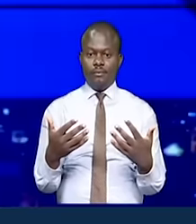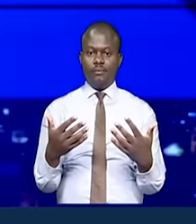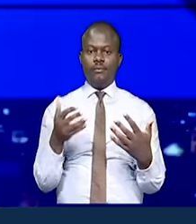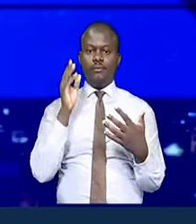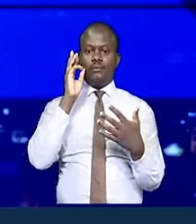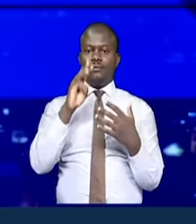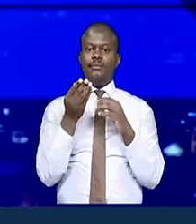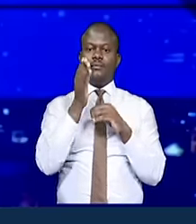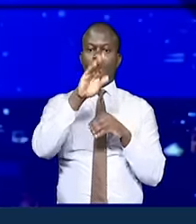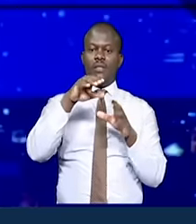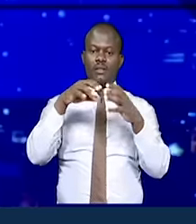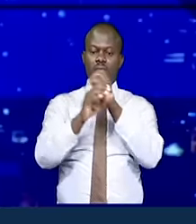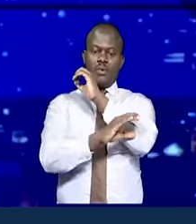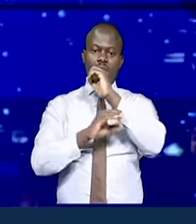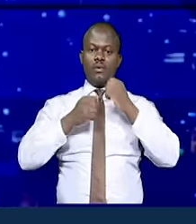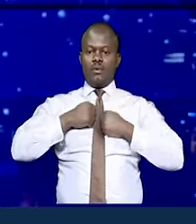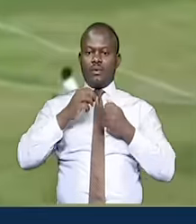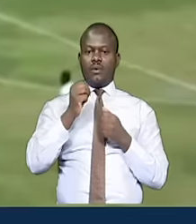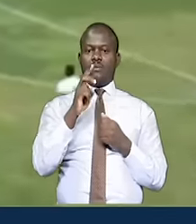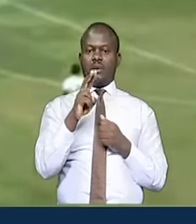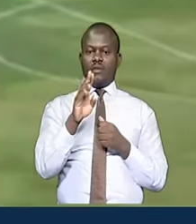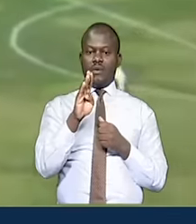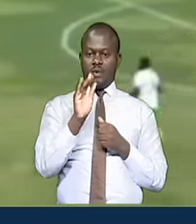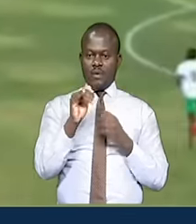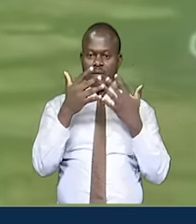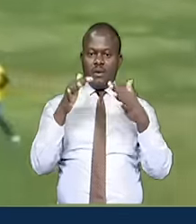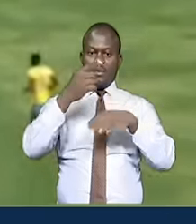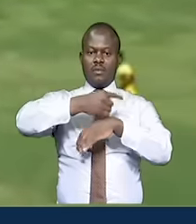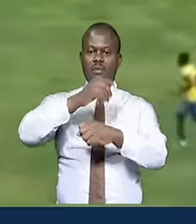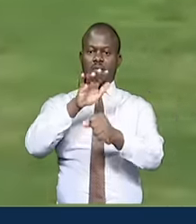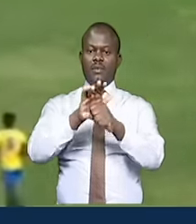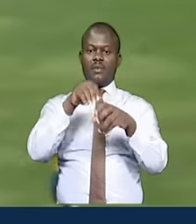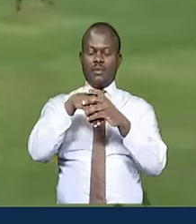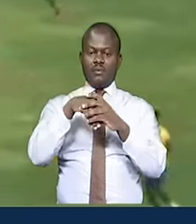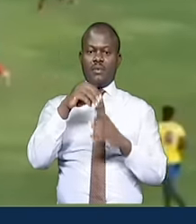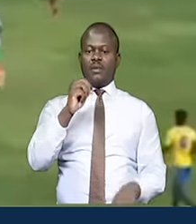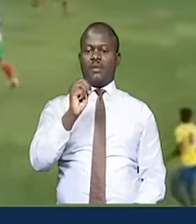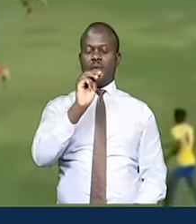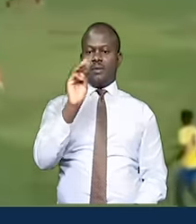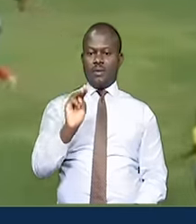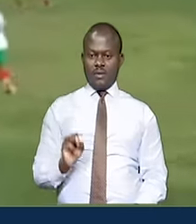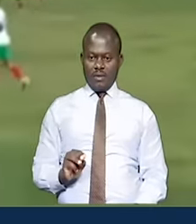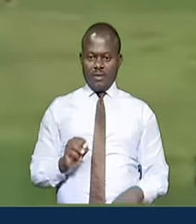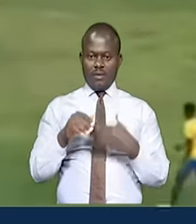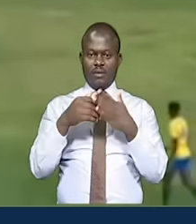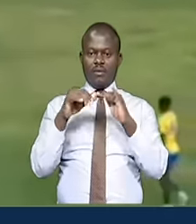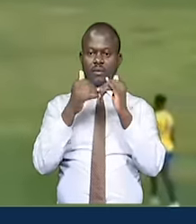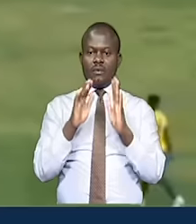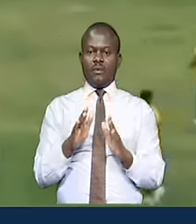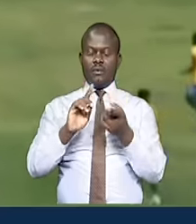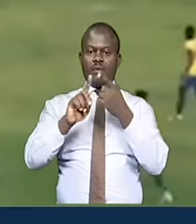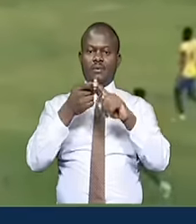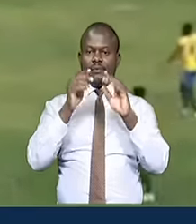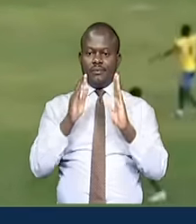turaza kugaruka ku kipe y'igihugu Rwanda Amavubi yari maze iminsi iherereye mu gihugu cya Madagascar bakina imikino ya